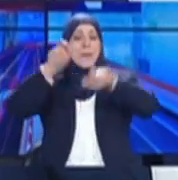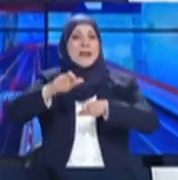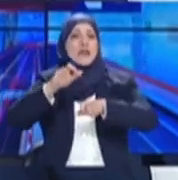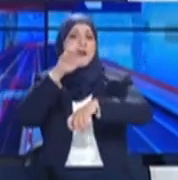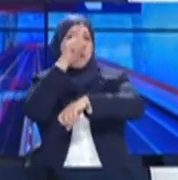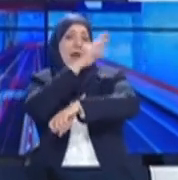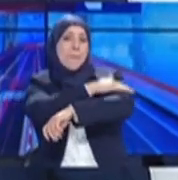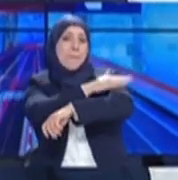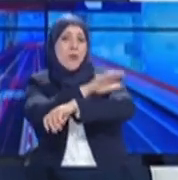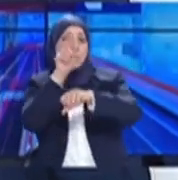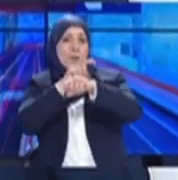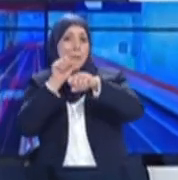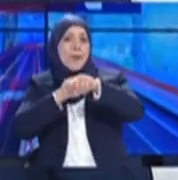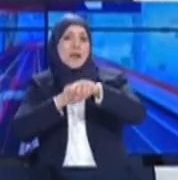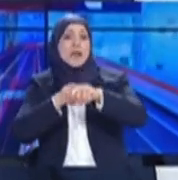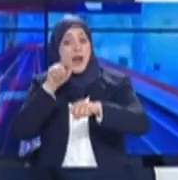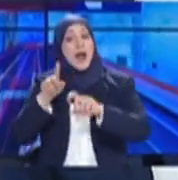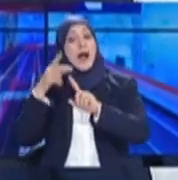سياره اسعاف